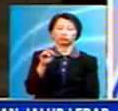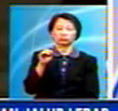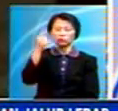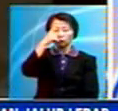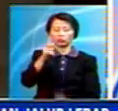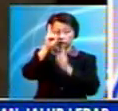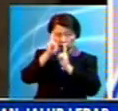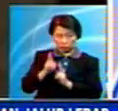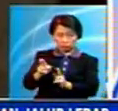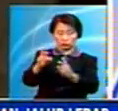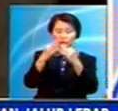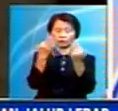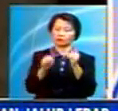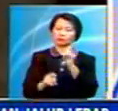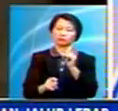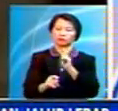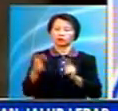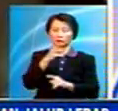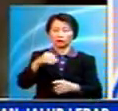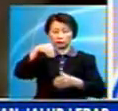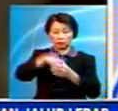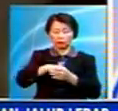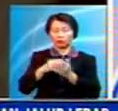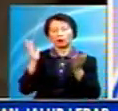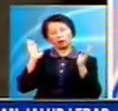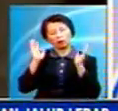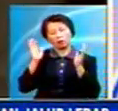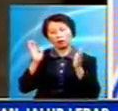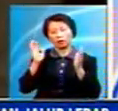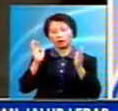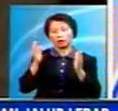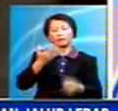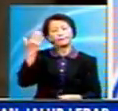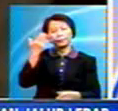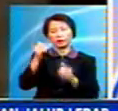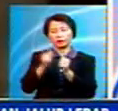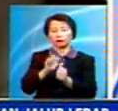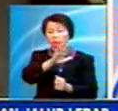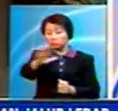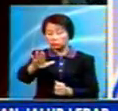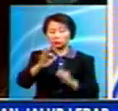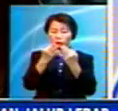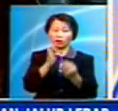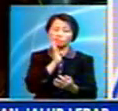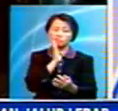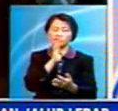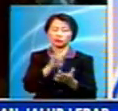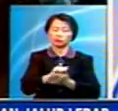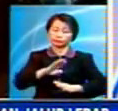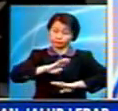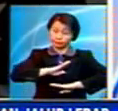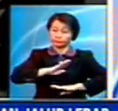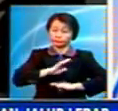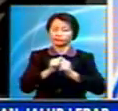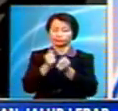bagi menghormati waris keluarga mangsa ini. Namun dalam perbualan secara casual bersama mereka, mereka menyatakan bahawa berpuas hati